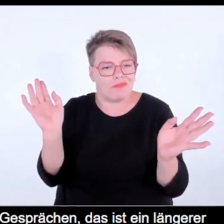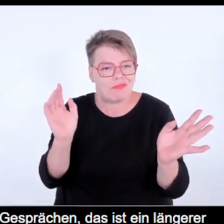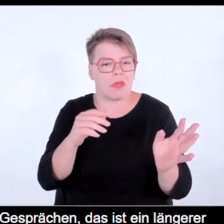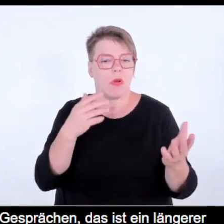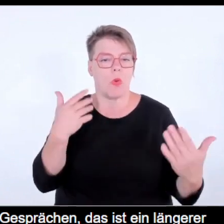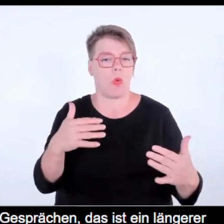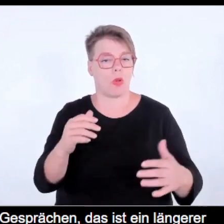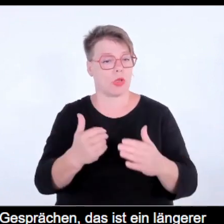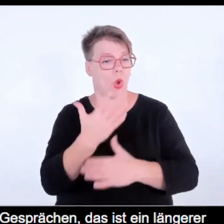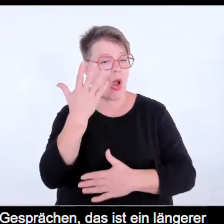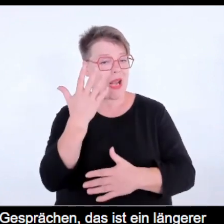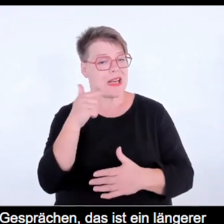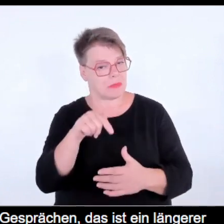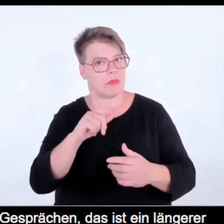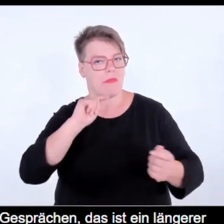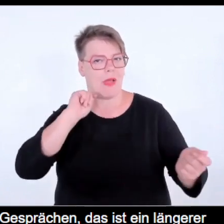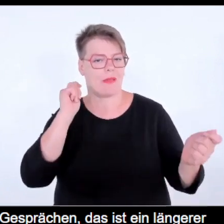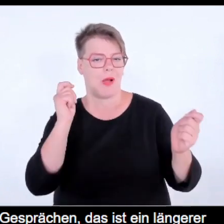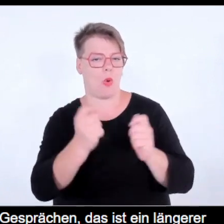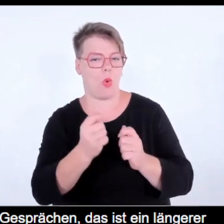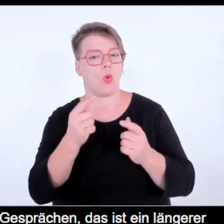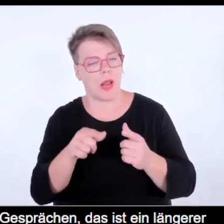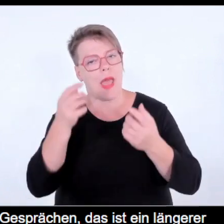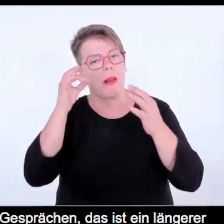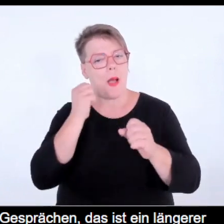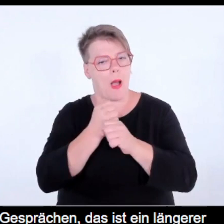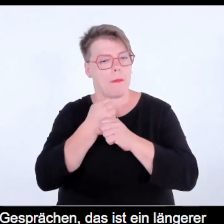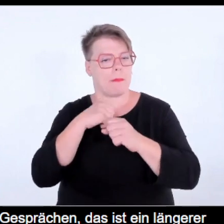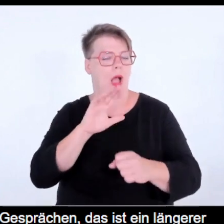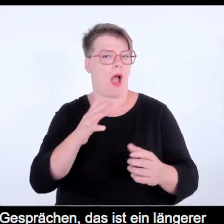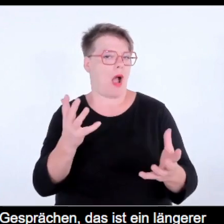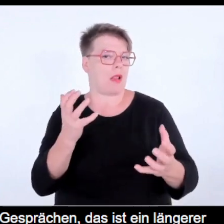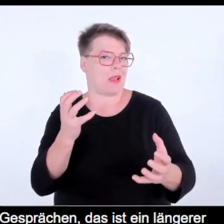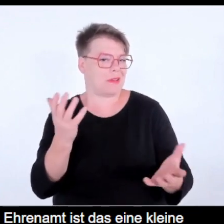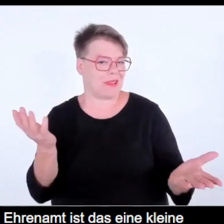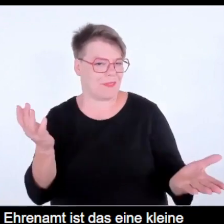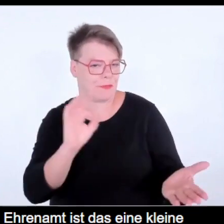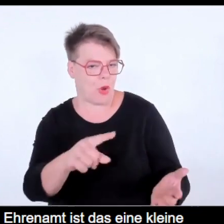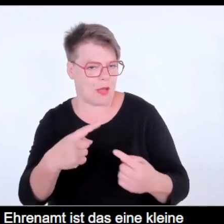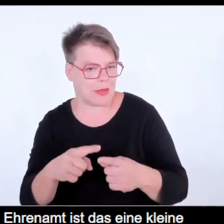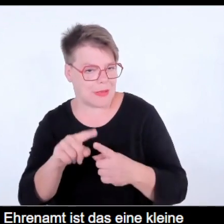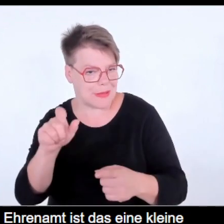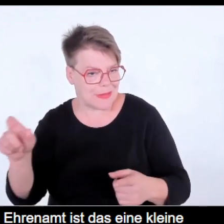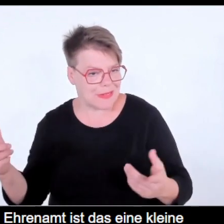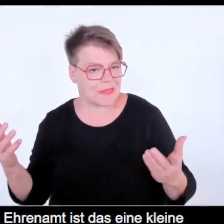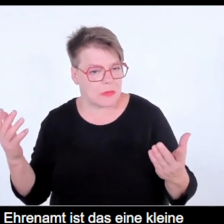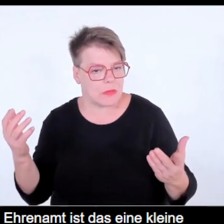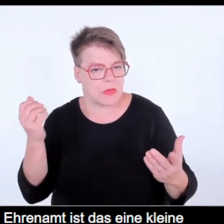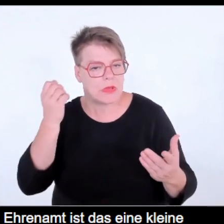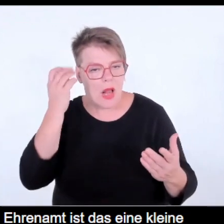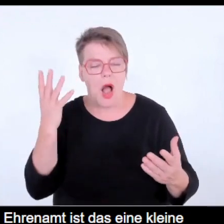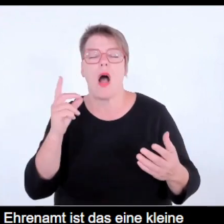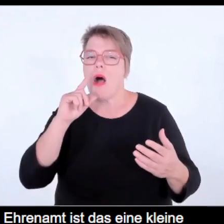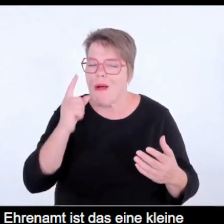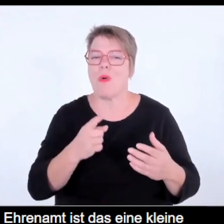einer Paragrafenbremse. Das ist zwar so etwas, was es nicht jeder so in der medialen Wahrnehmung hat, weil wir über andere Dinge lieber reden, wie